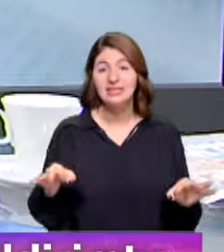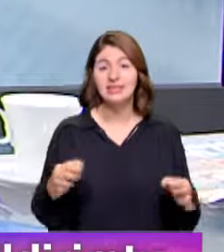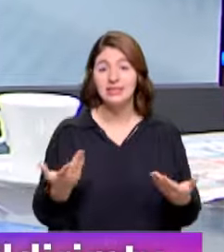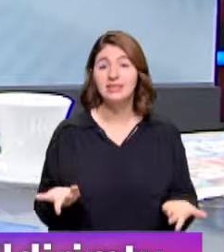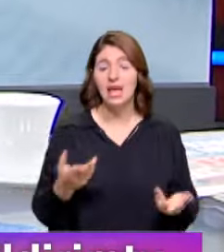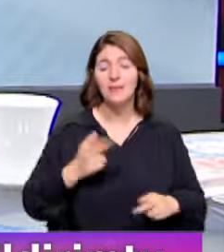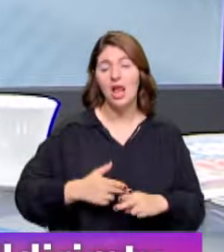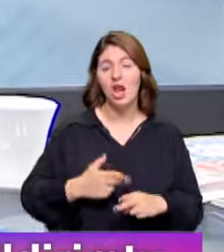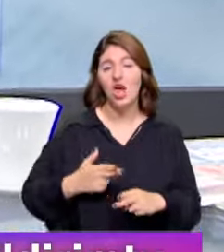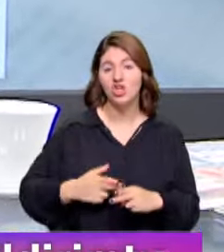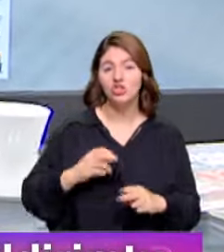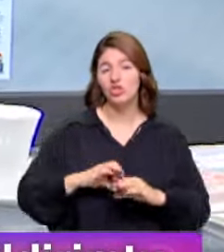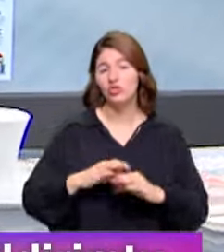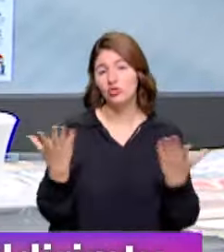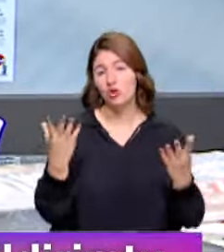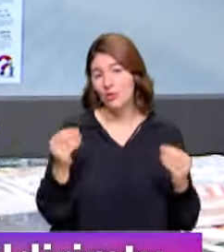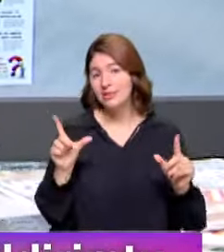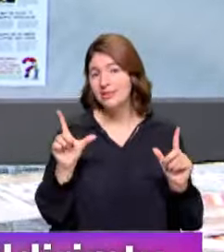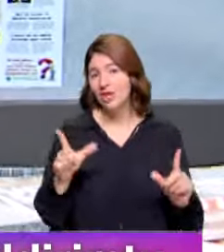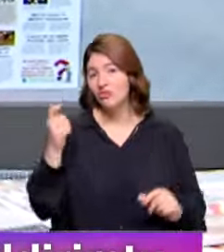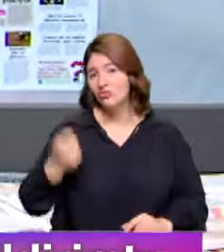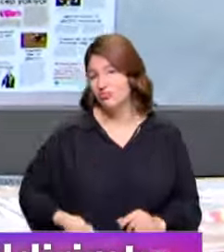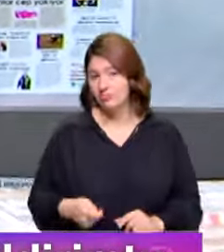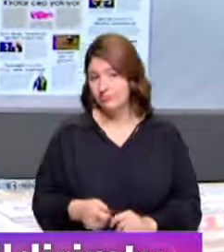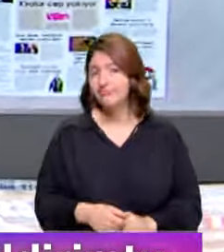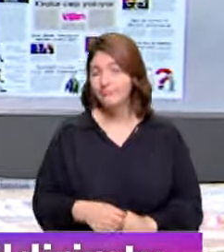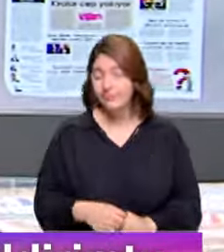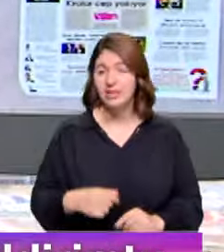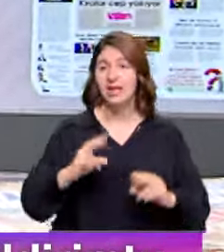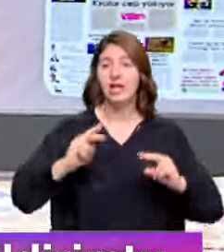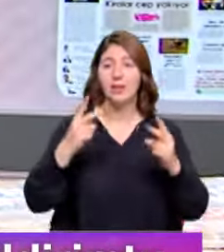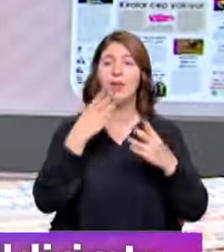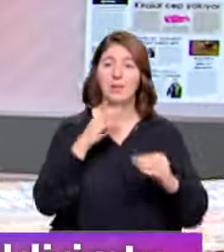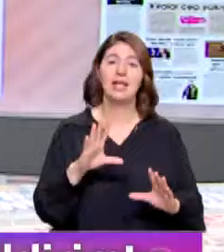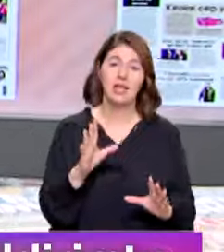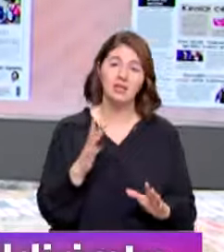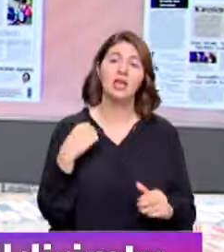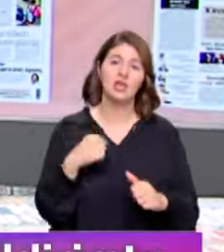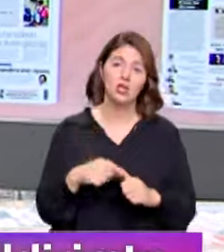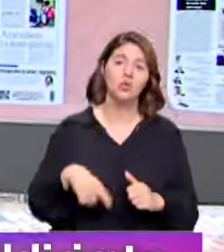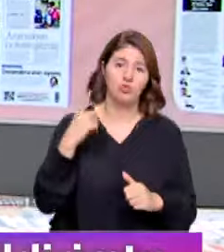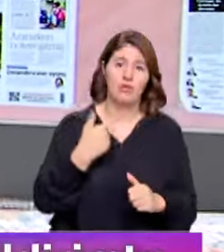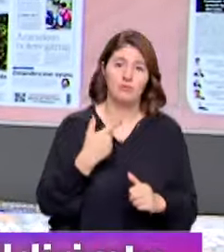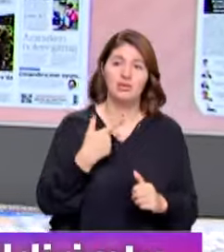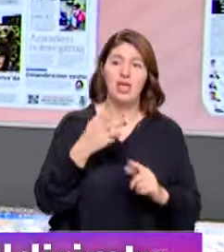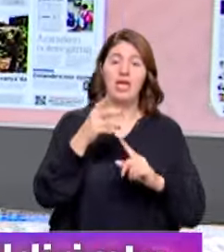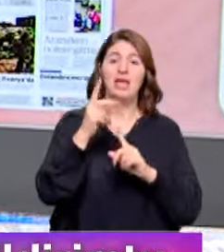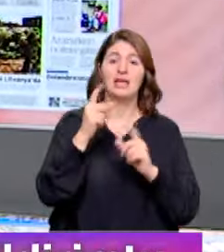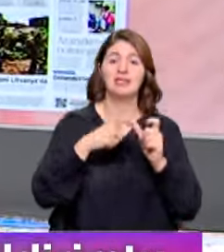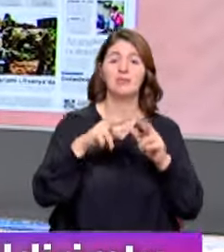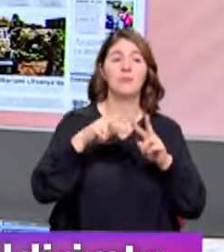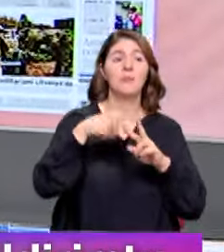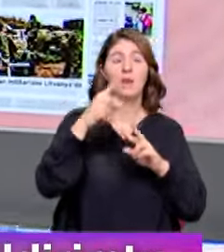de bir an önce giderilmesi şart. Kademeli emeklilik de aynı zamanda yine gündemimizde. İsmail Bey bunu